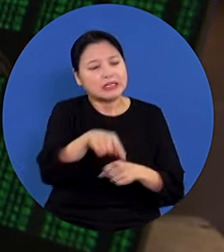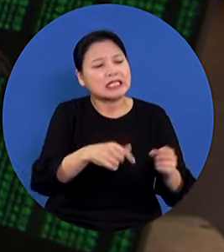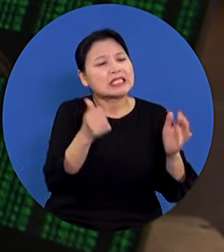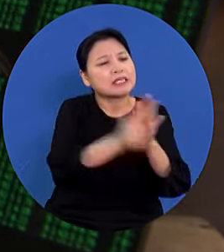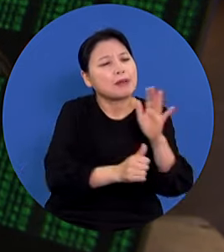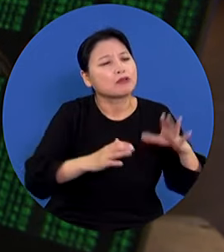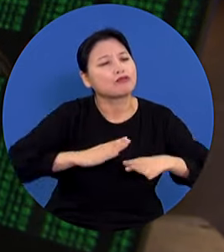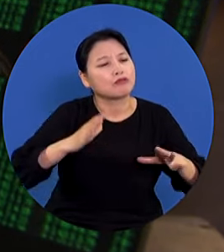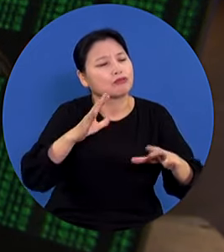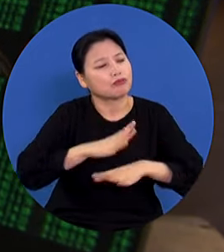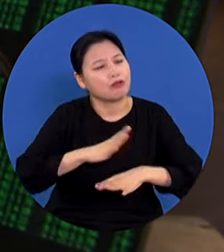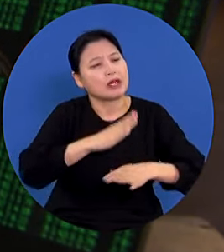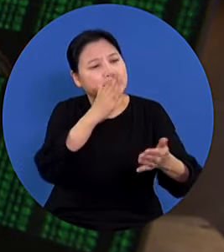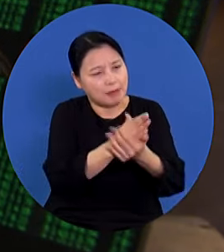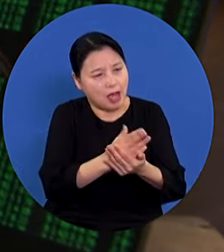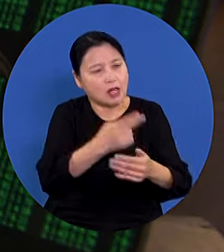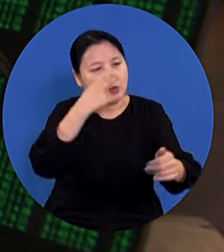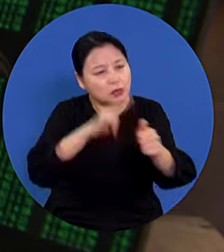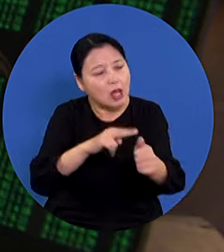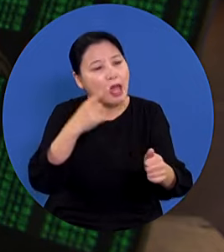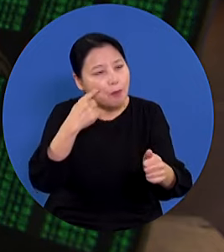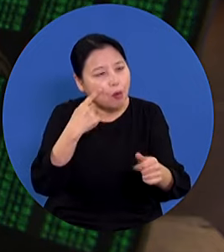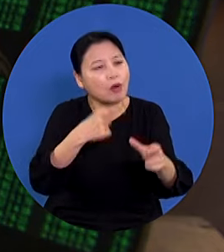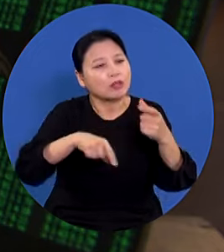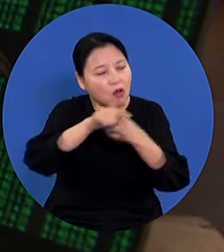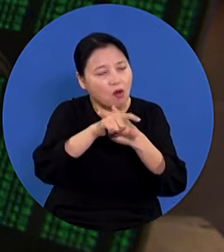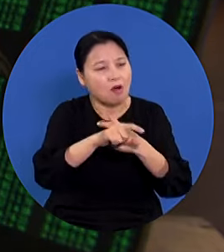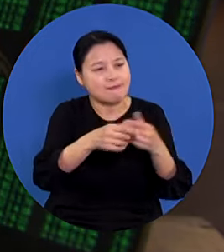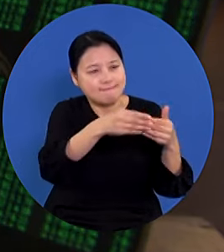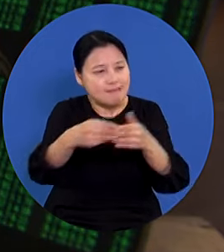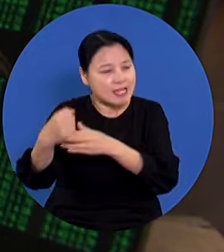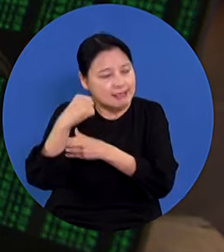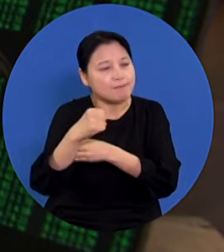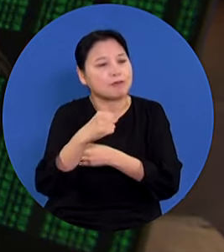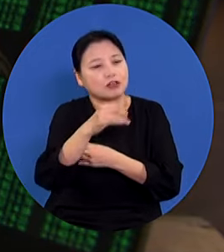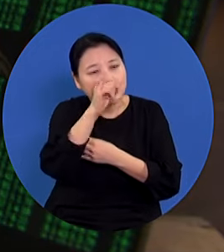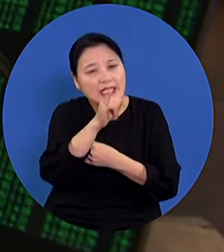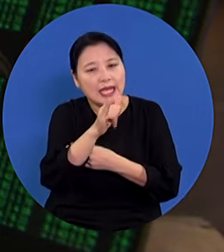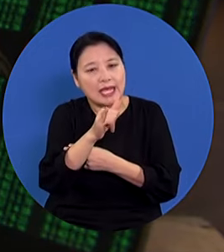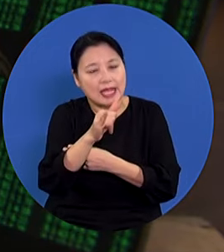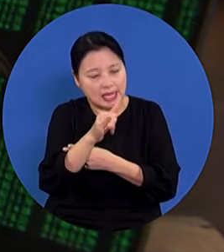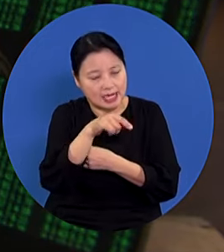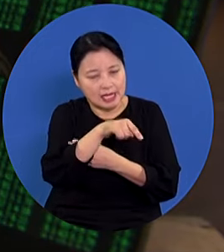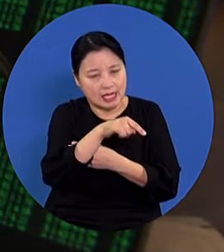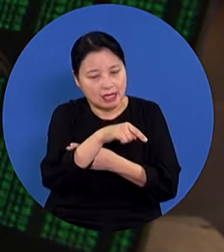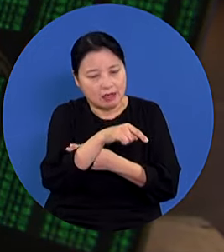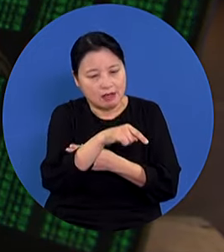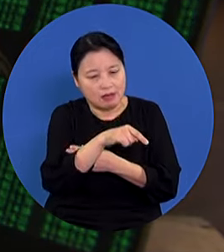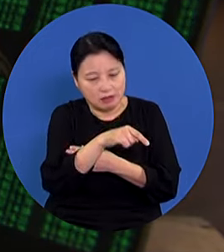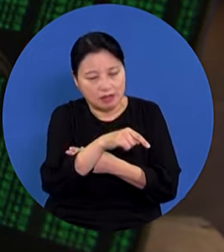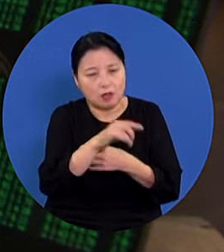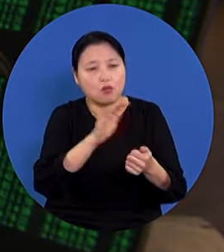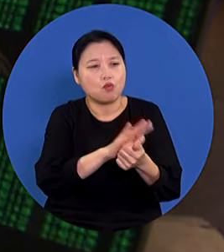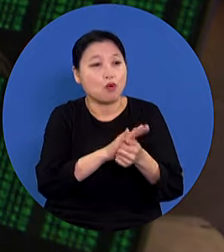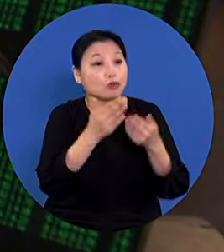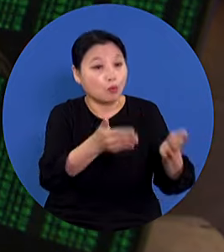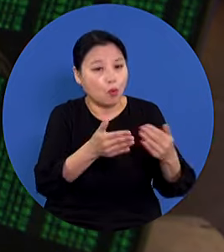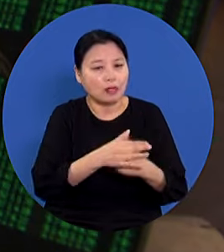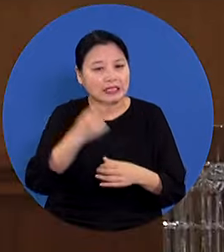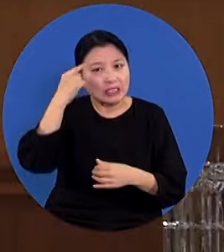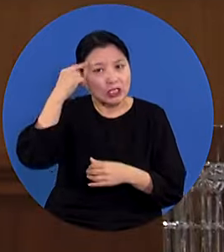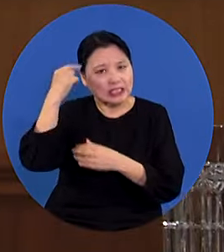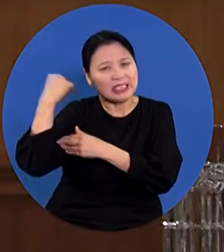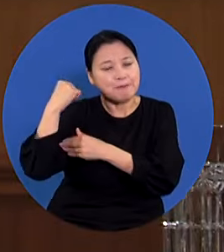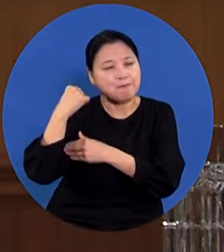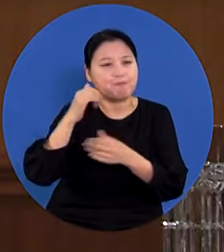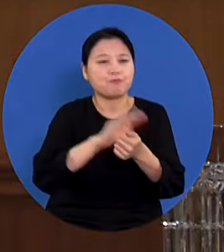않고 무만 도전하고 더 큰 리더로 나가는 거기서 창조가 생기는 거예요. 예. 근데 그 과정에서 필요한 게 어떻게 보면 또 그런 정신 역량 관련된